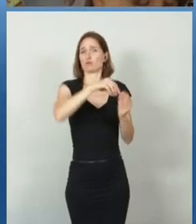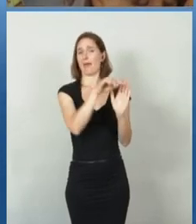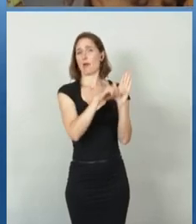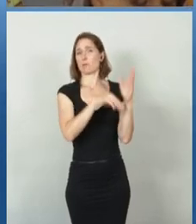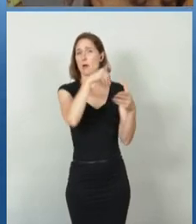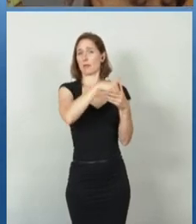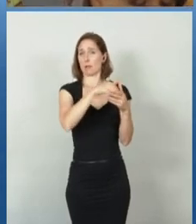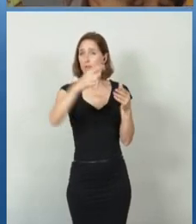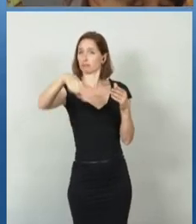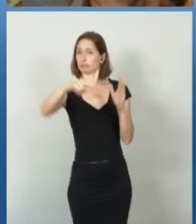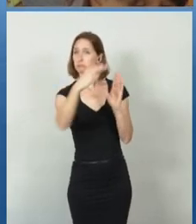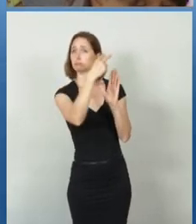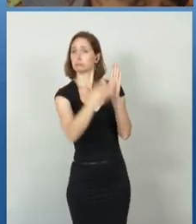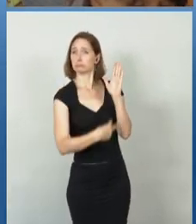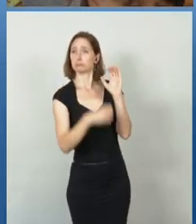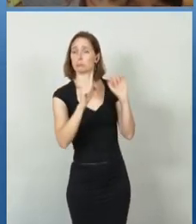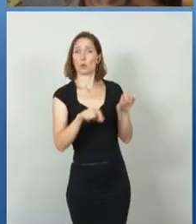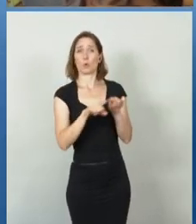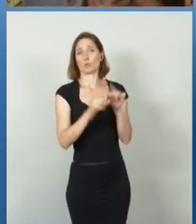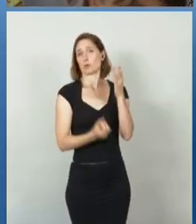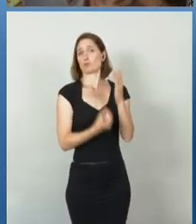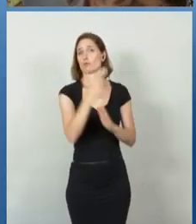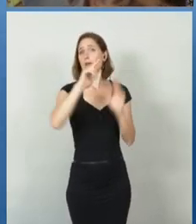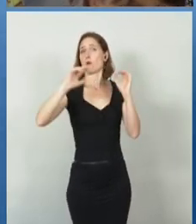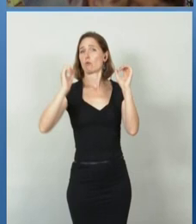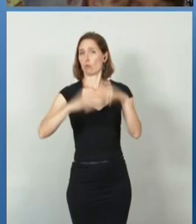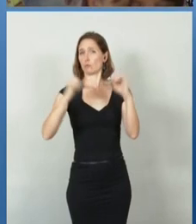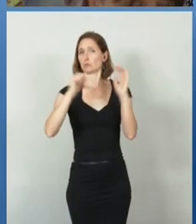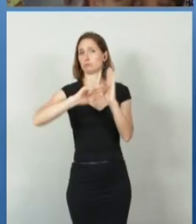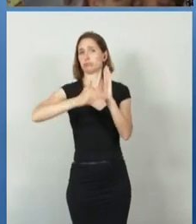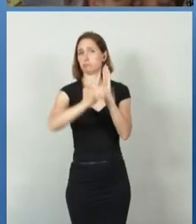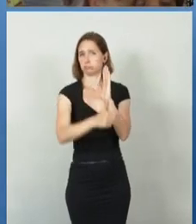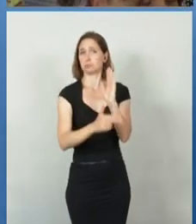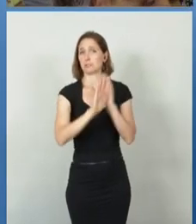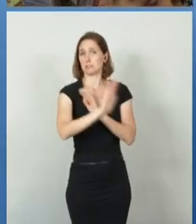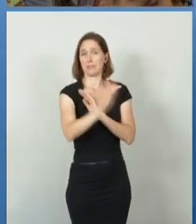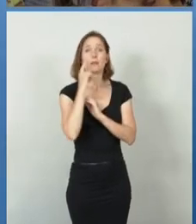et de nouvelles conventions type pour tous ces personnes pour tous ces partenariats